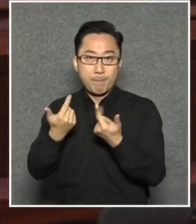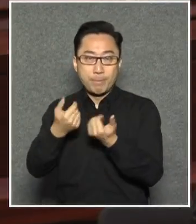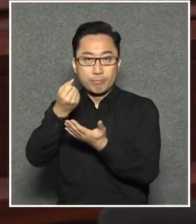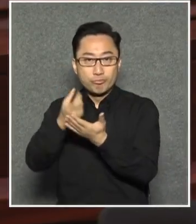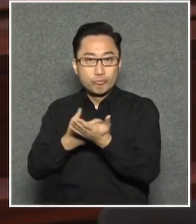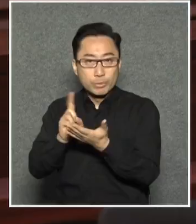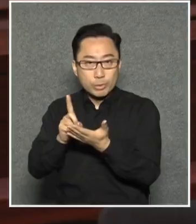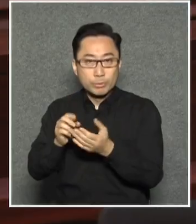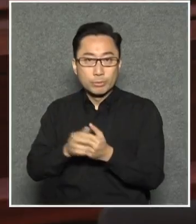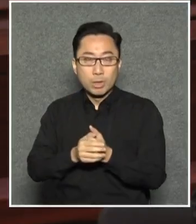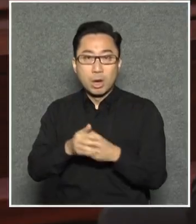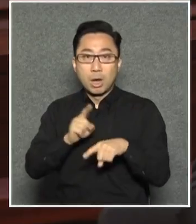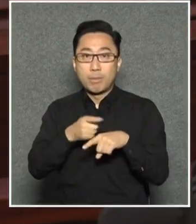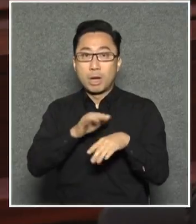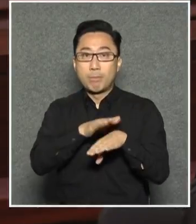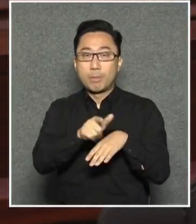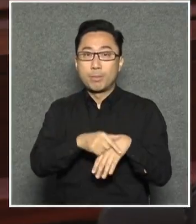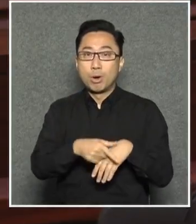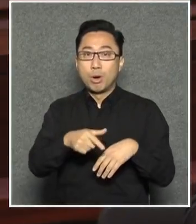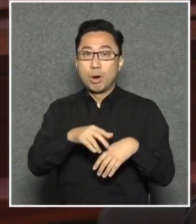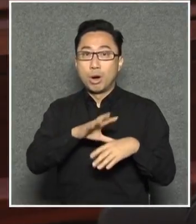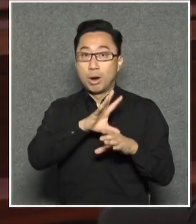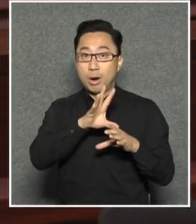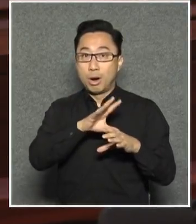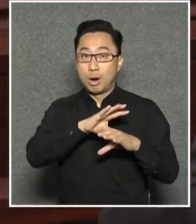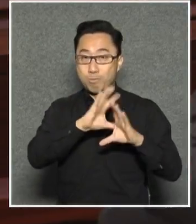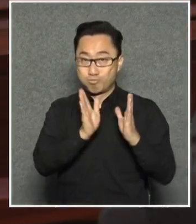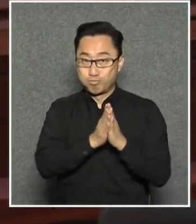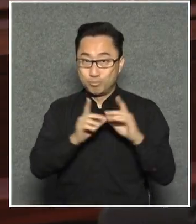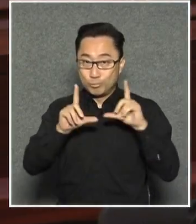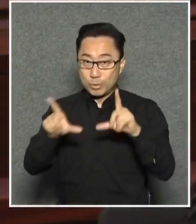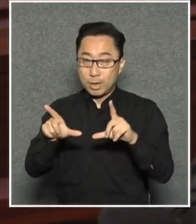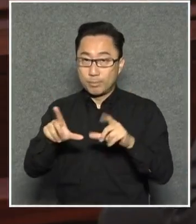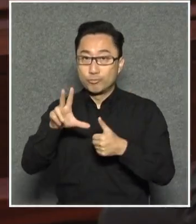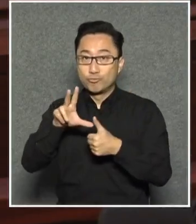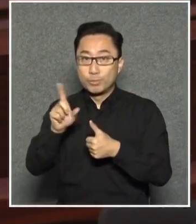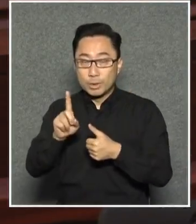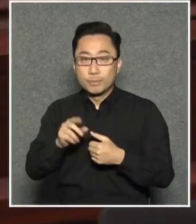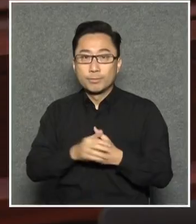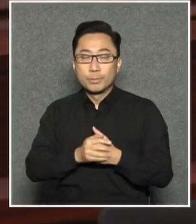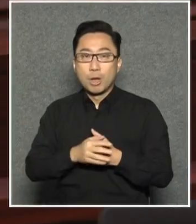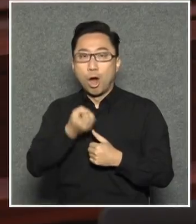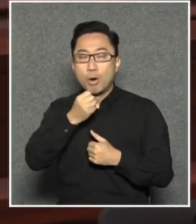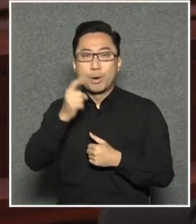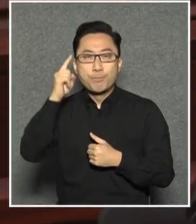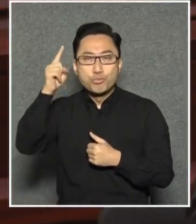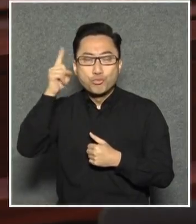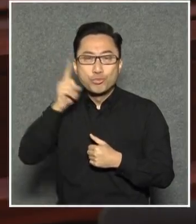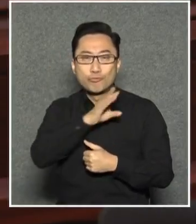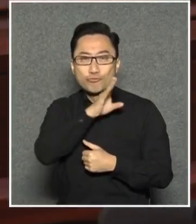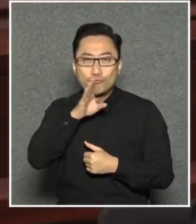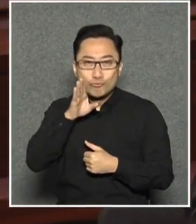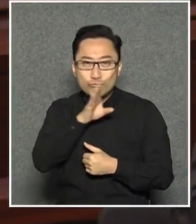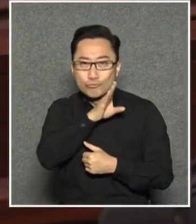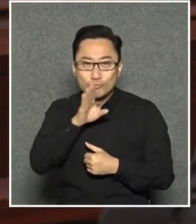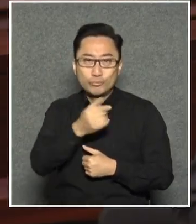答案那裡都提到呢，香港有這麼多人，每一天都很多傳聞的，作為特